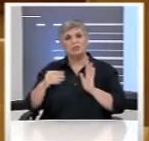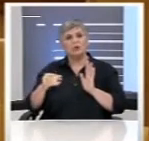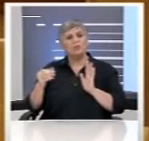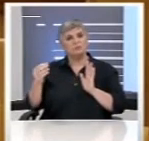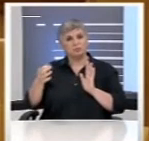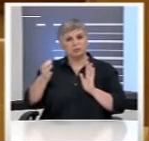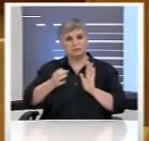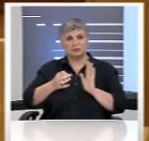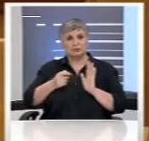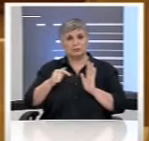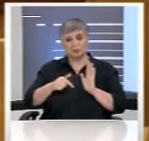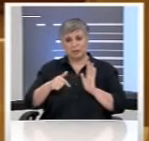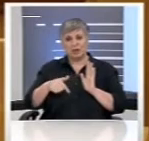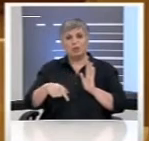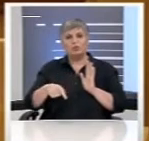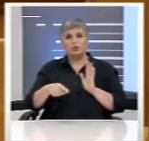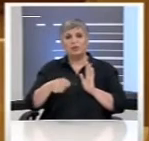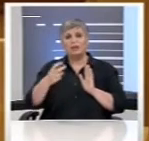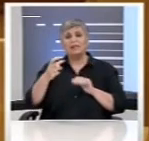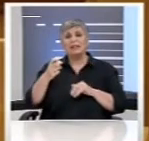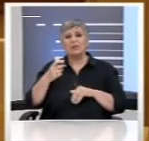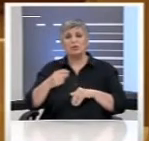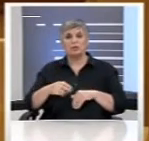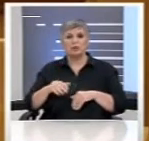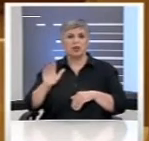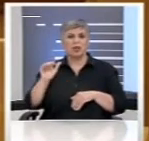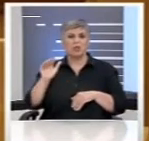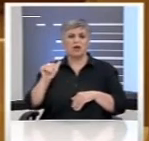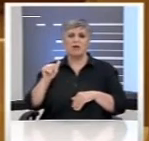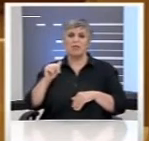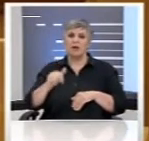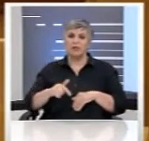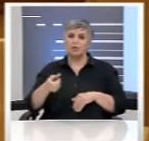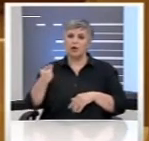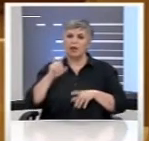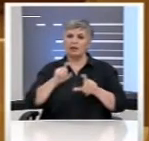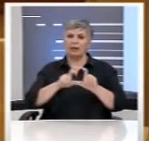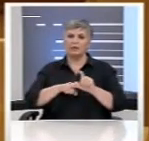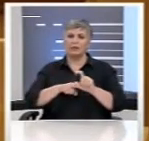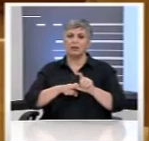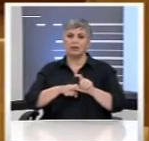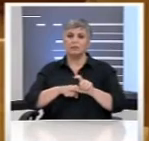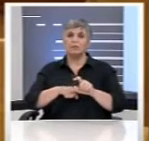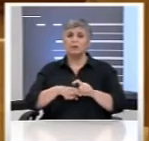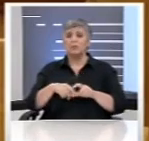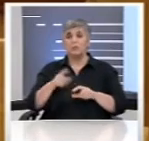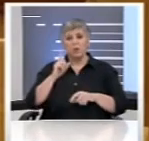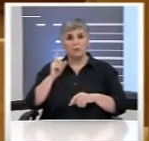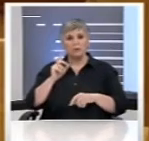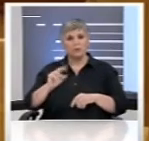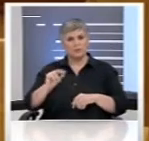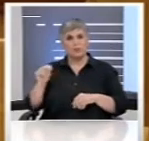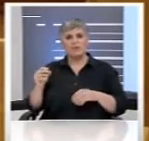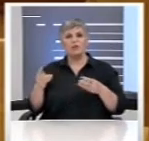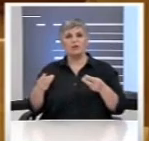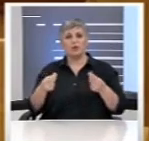στις 20 Ιουλίου και η Standard & Poor's. Θα ήθελα να υπενθυμίσω, και